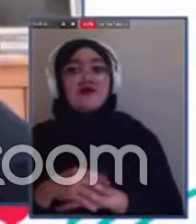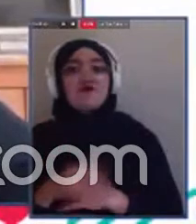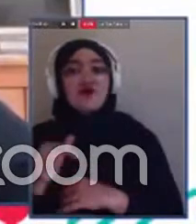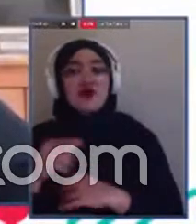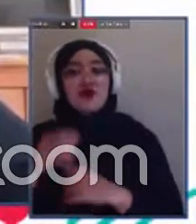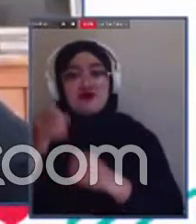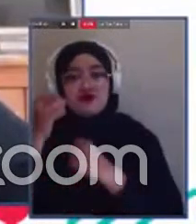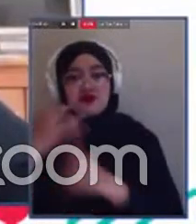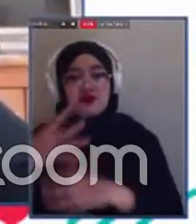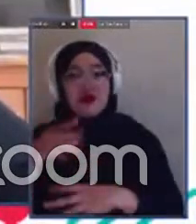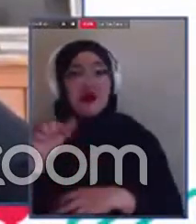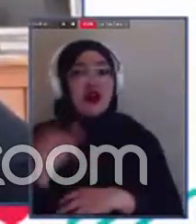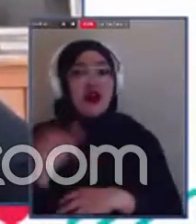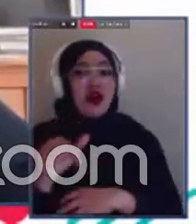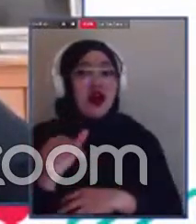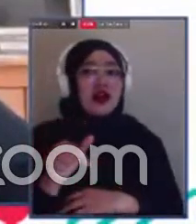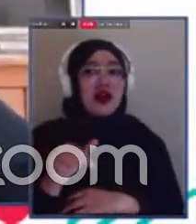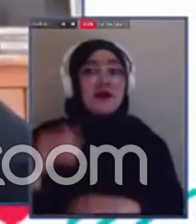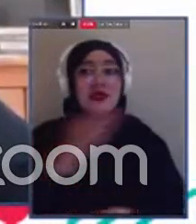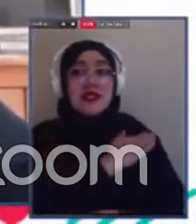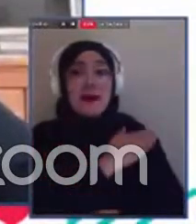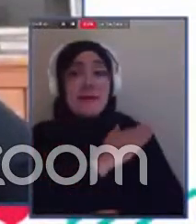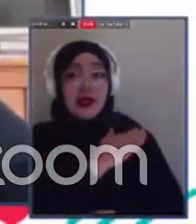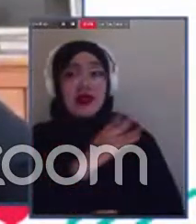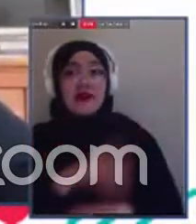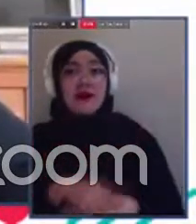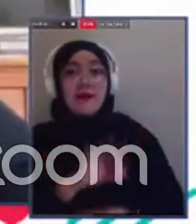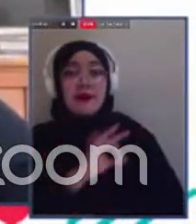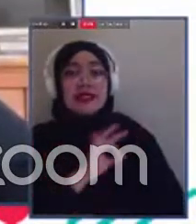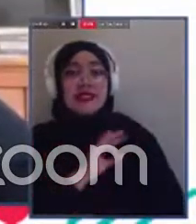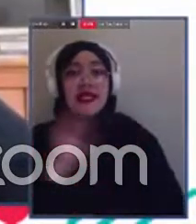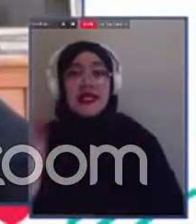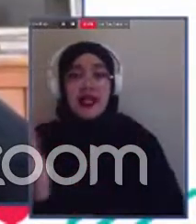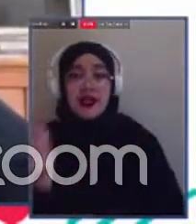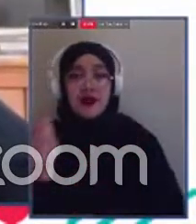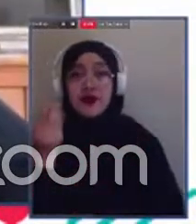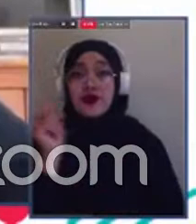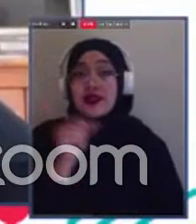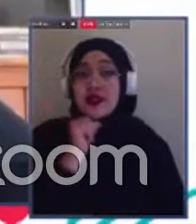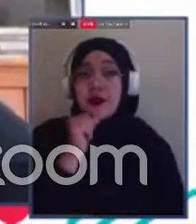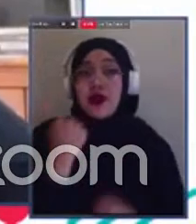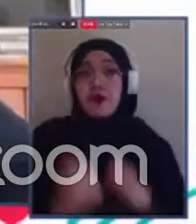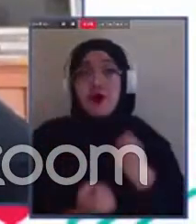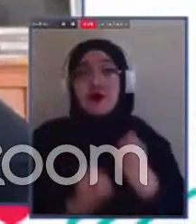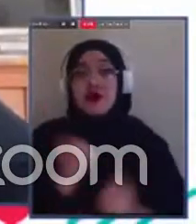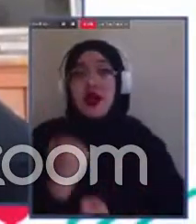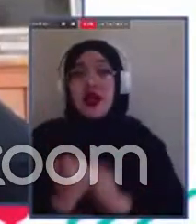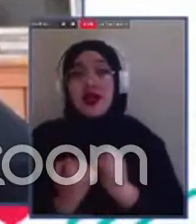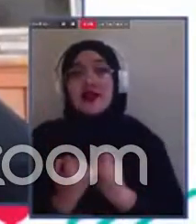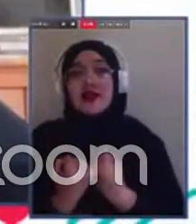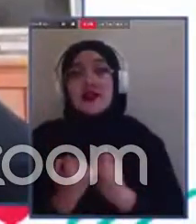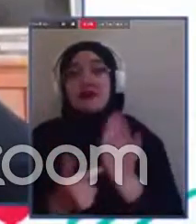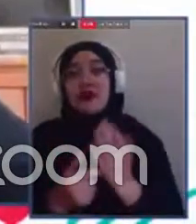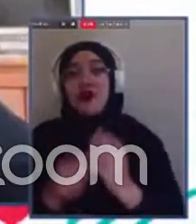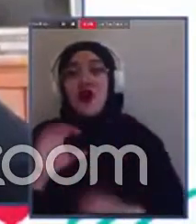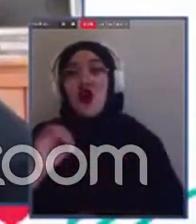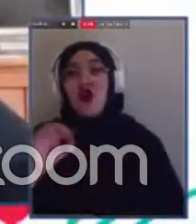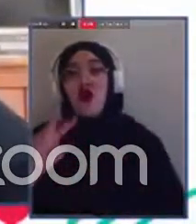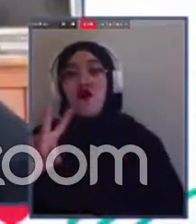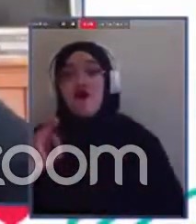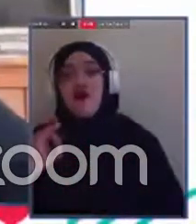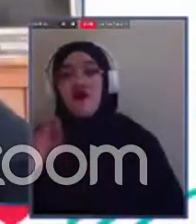saat ini ada menjabat sebagai presiden direktur dari perusahaan fintech ternama nasional OVO. Mas Karania Dharma